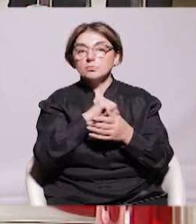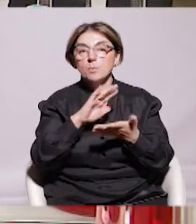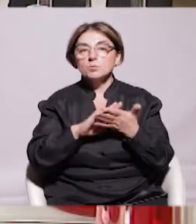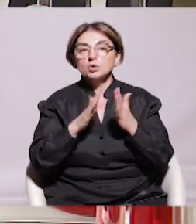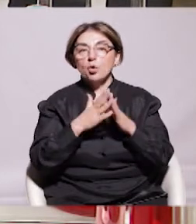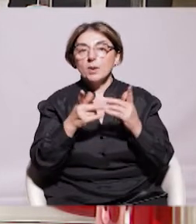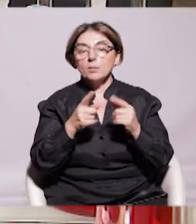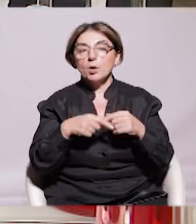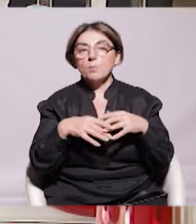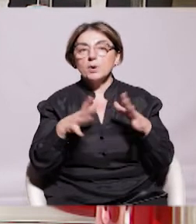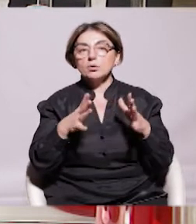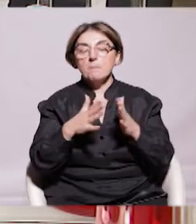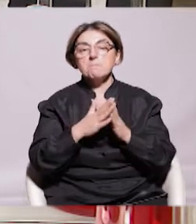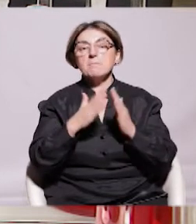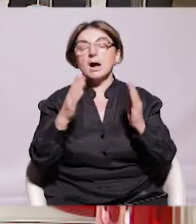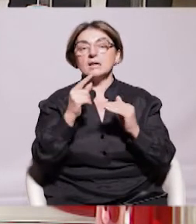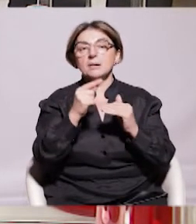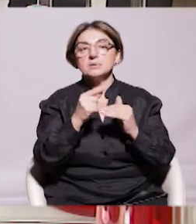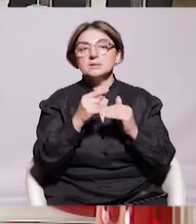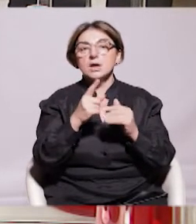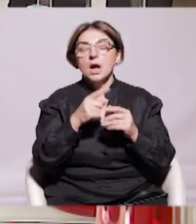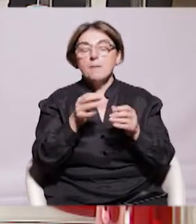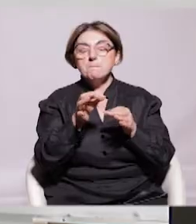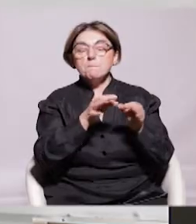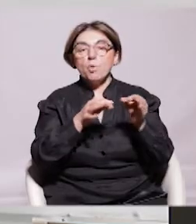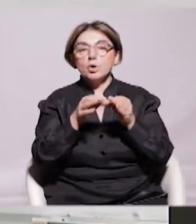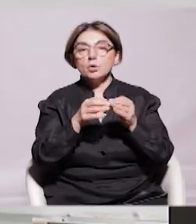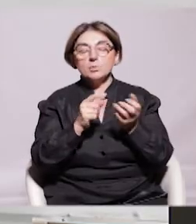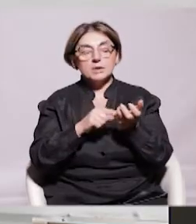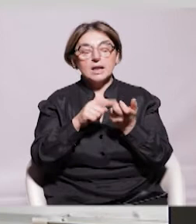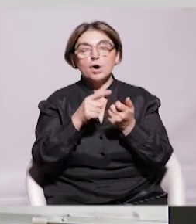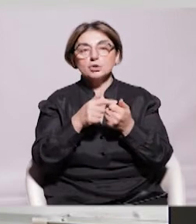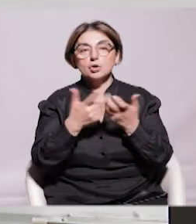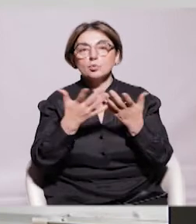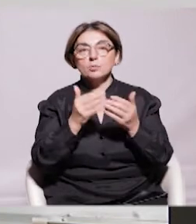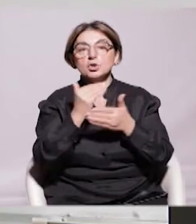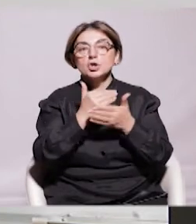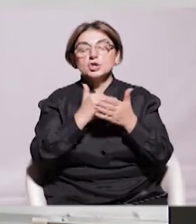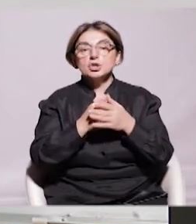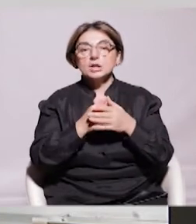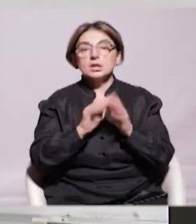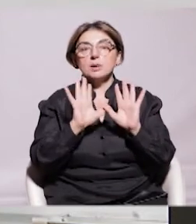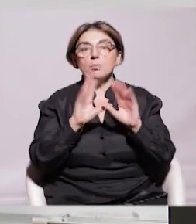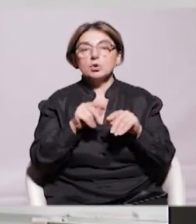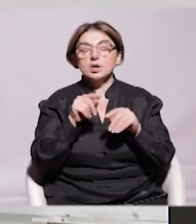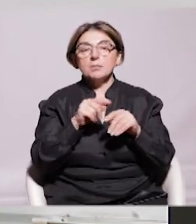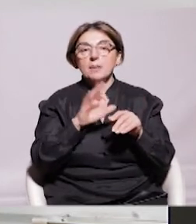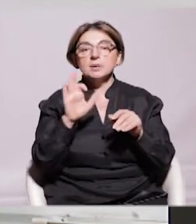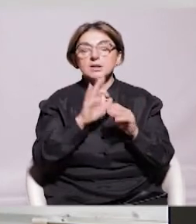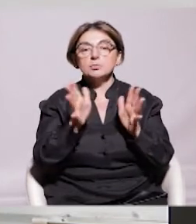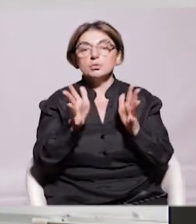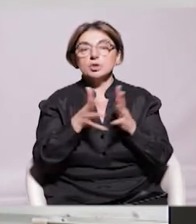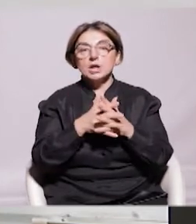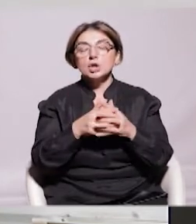ნივთიერების კონცენტრაცია, მით უფრო მაღალია აი ამ მოლეკულების რაოდენობა, რომლის შედეგადაც მიმდინარეობს